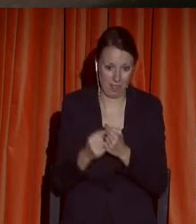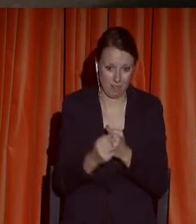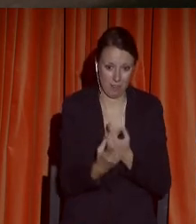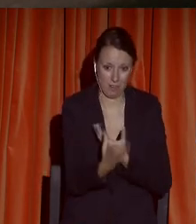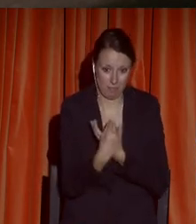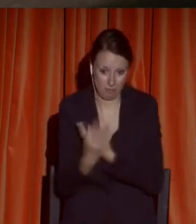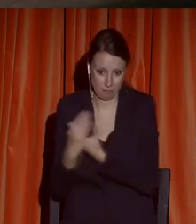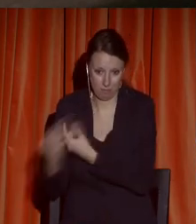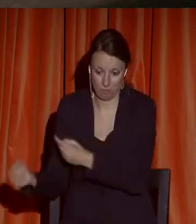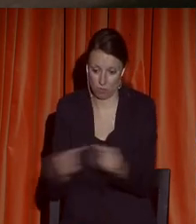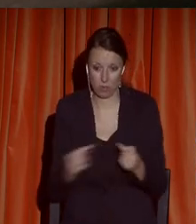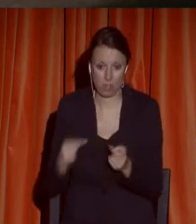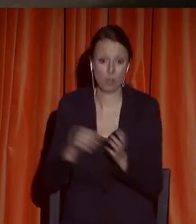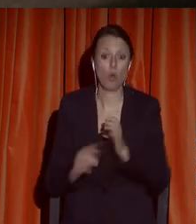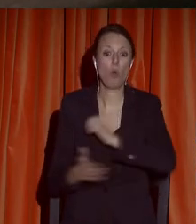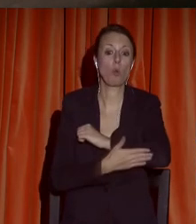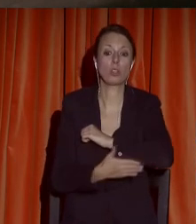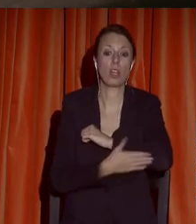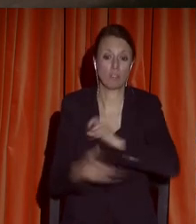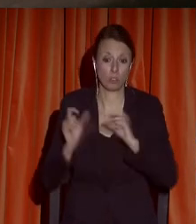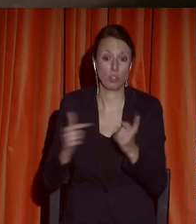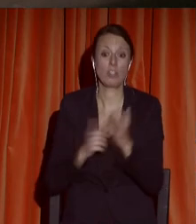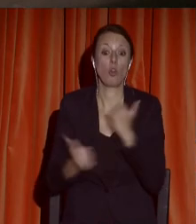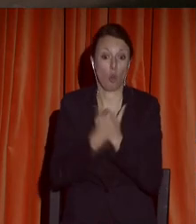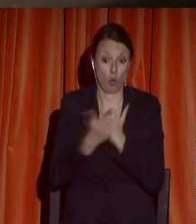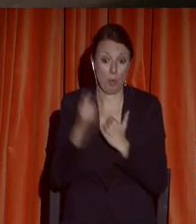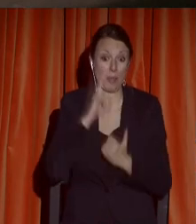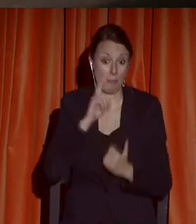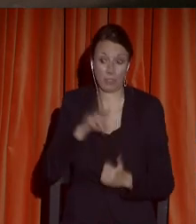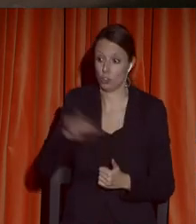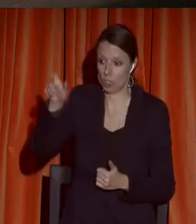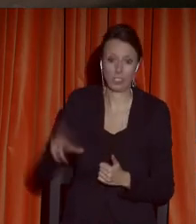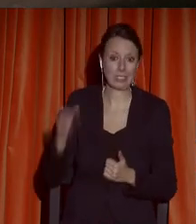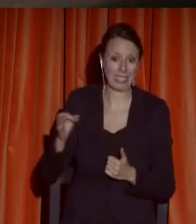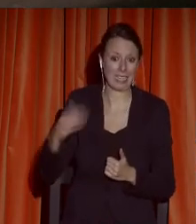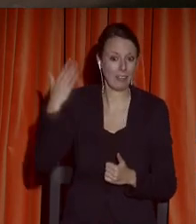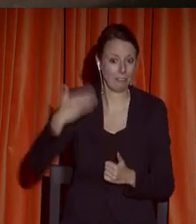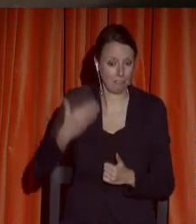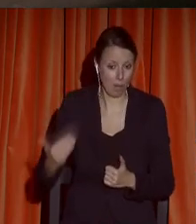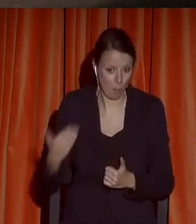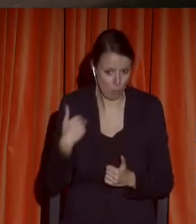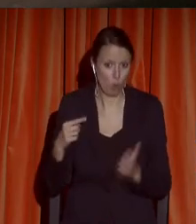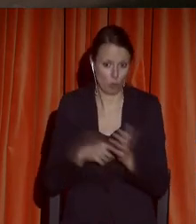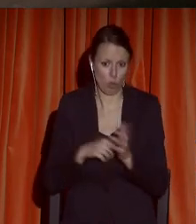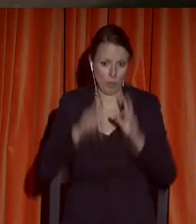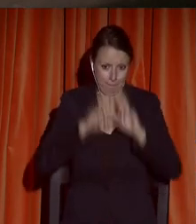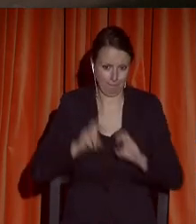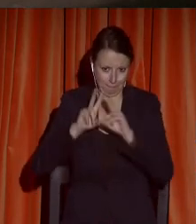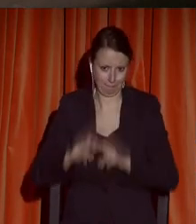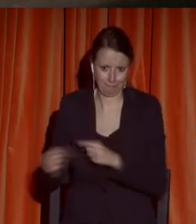debaty będzie ten materiał, który pan rzecznik przedstawił. Chciałabym naszą